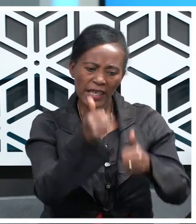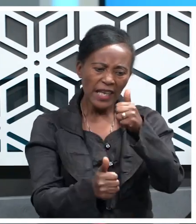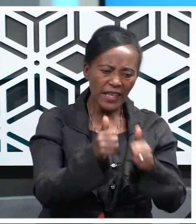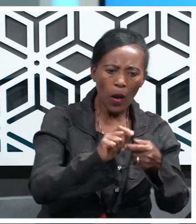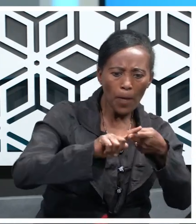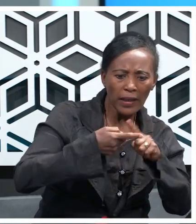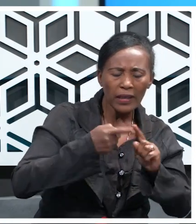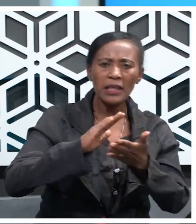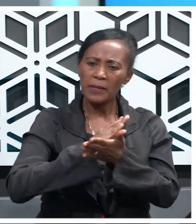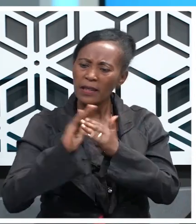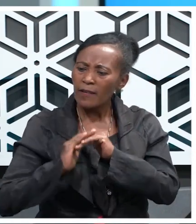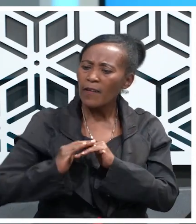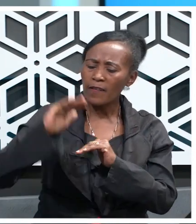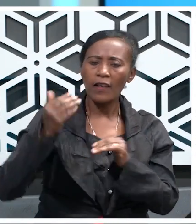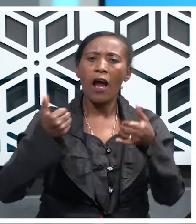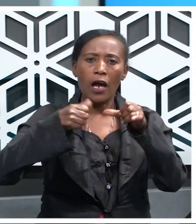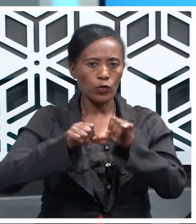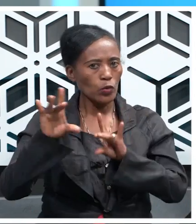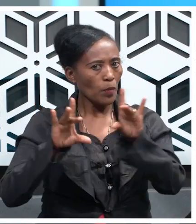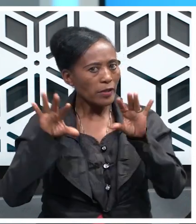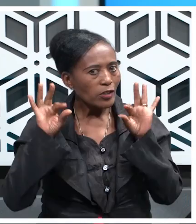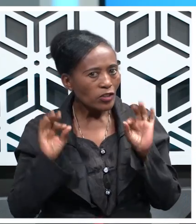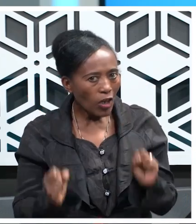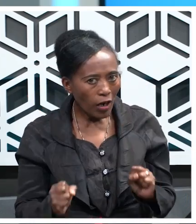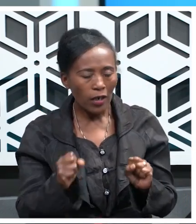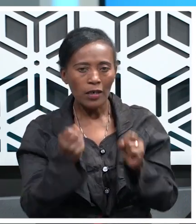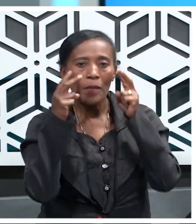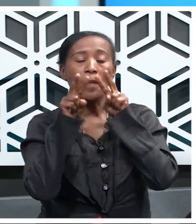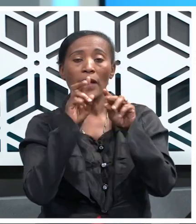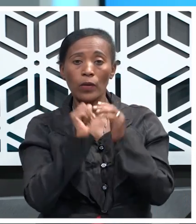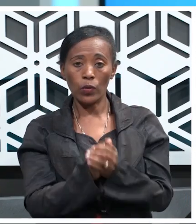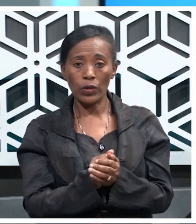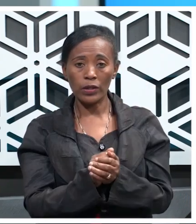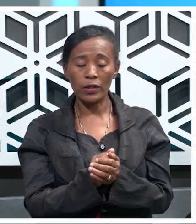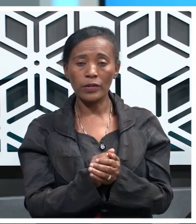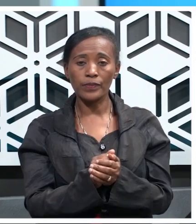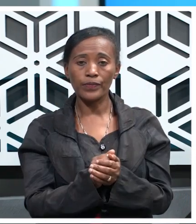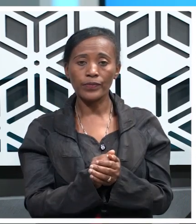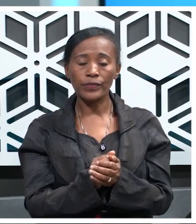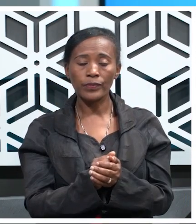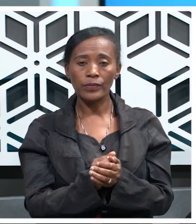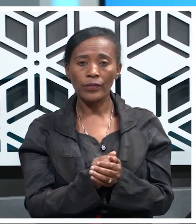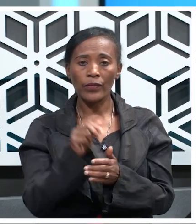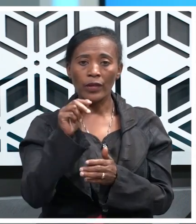አለብን፣ የትኞቹን ፓርትነር ብናሳትፍ የበለጠ አስተዋጽኦ እናገኛለን የሚለውን ነገር በማተኮር